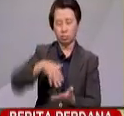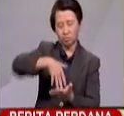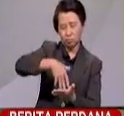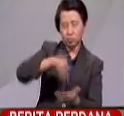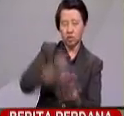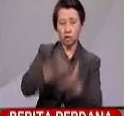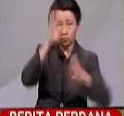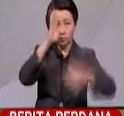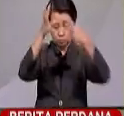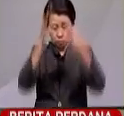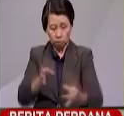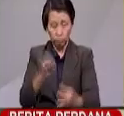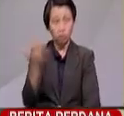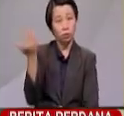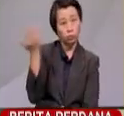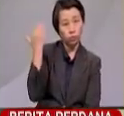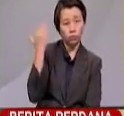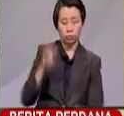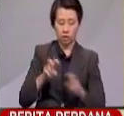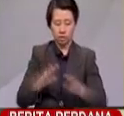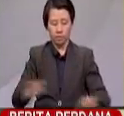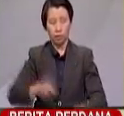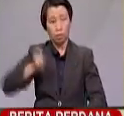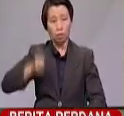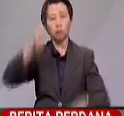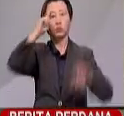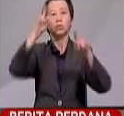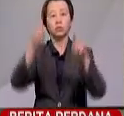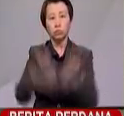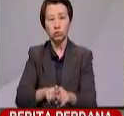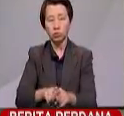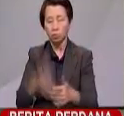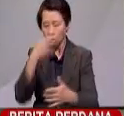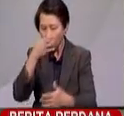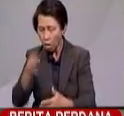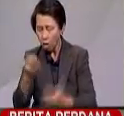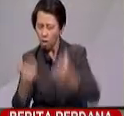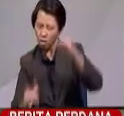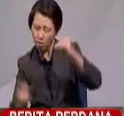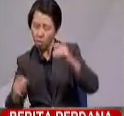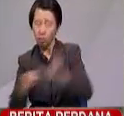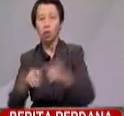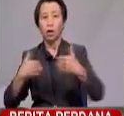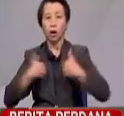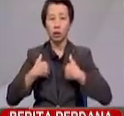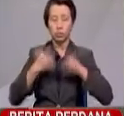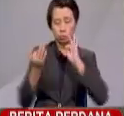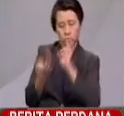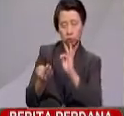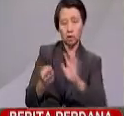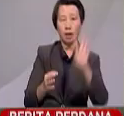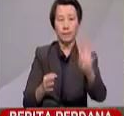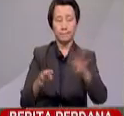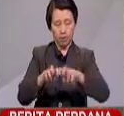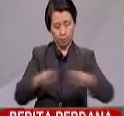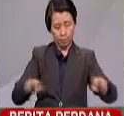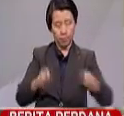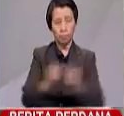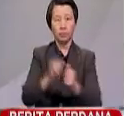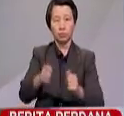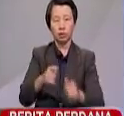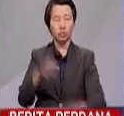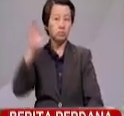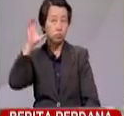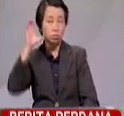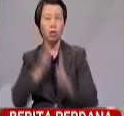dalam keputusan terdahulu. Panel hakim setuju kecenderungan prejudis berjaya diwujudkan terhadap 4 panel hakim yang